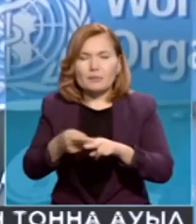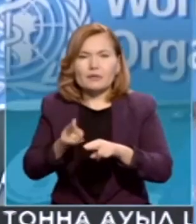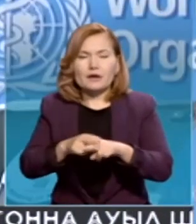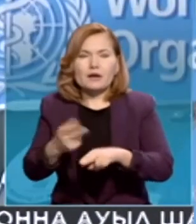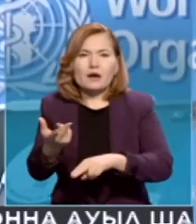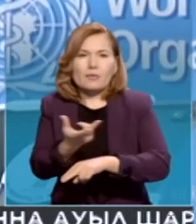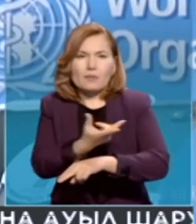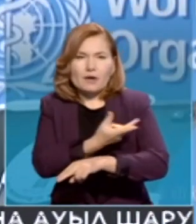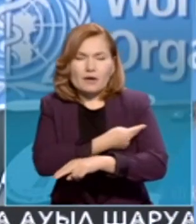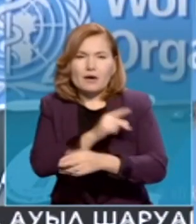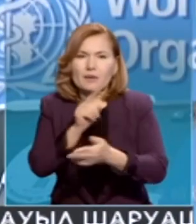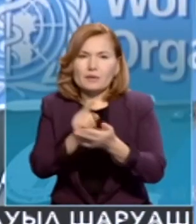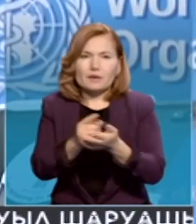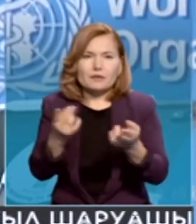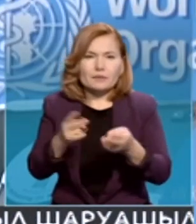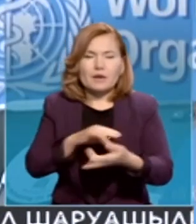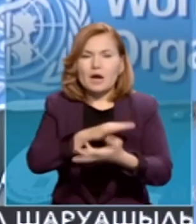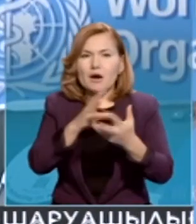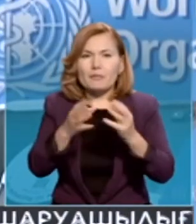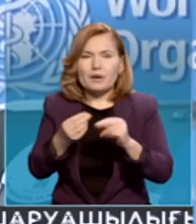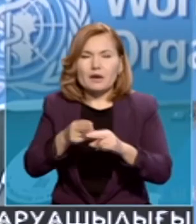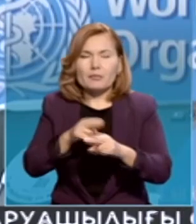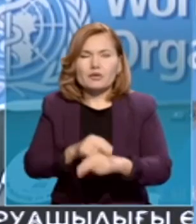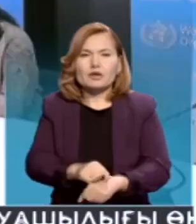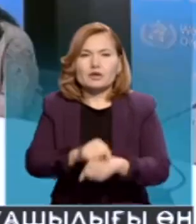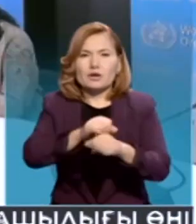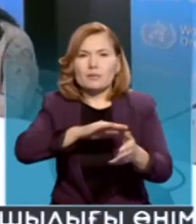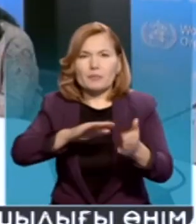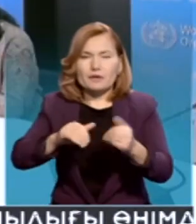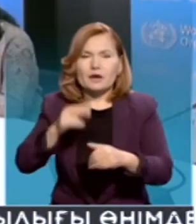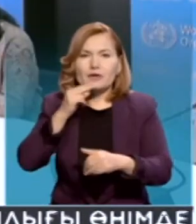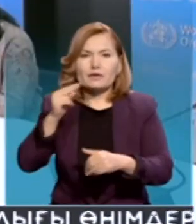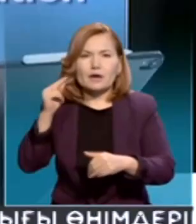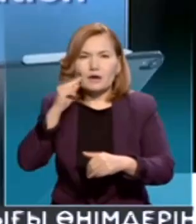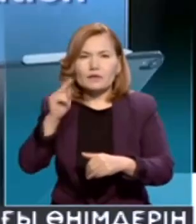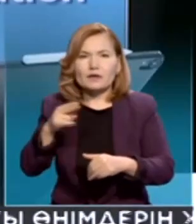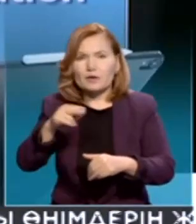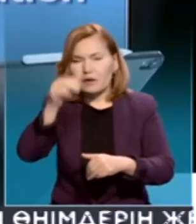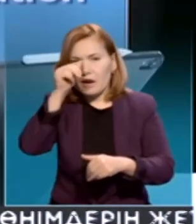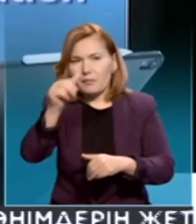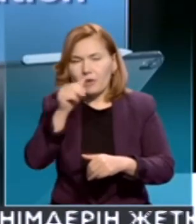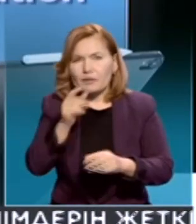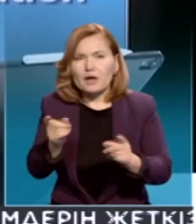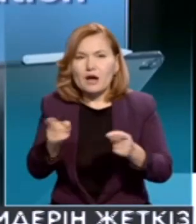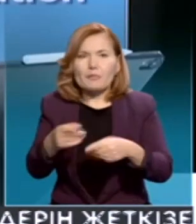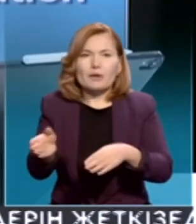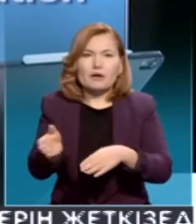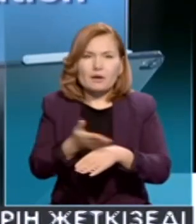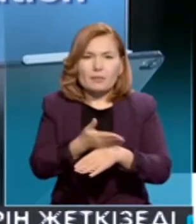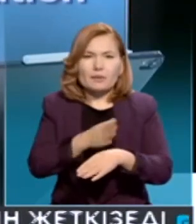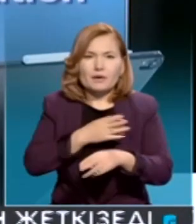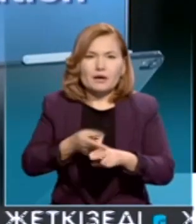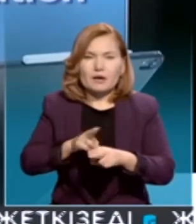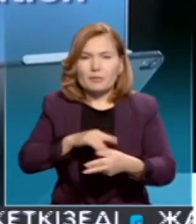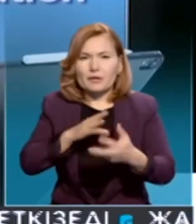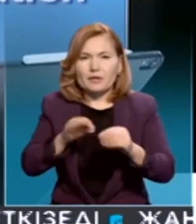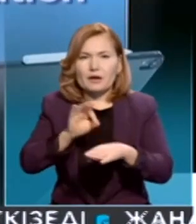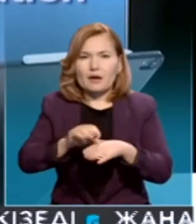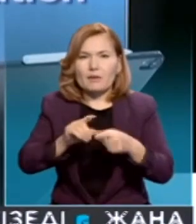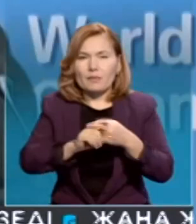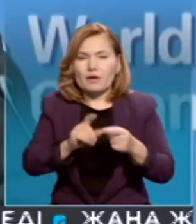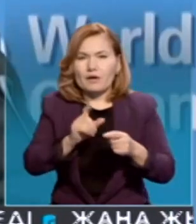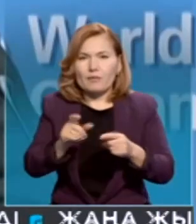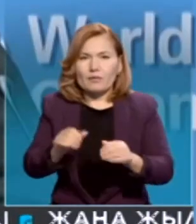бағытталған әрекетіне оң баға берді. Жаппай шерулерден кейін елде желтоқсанның басында локдаун ережелері жеңілдетілді, содан бері науқастар